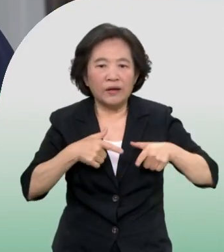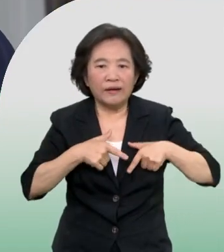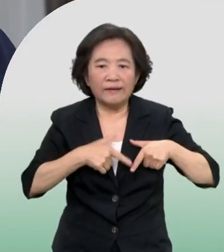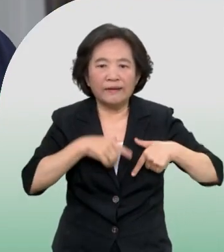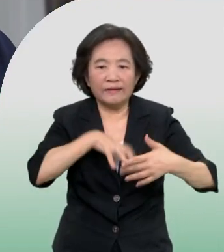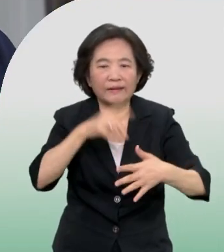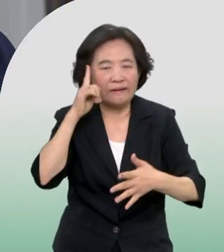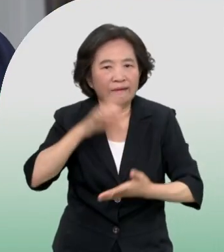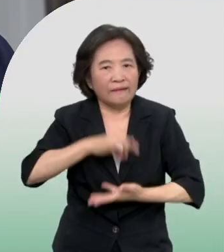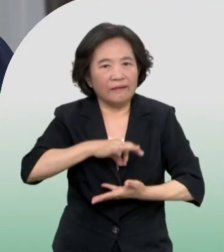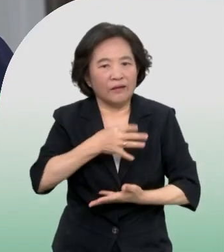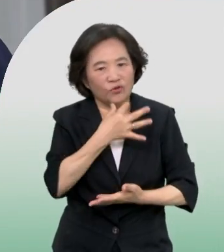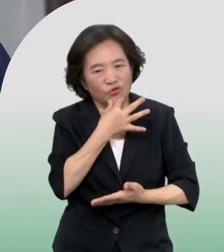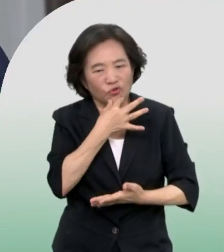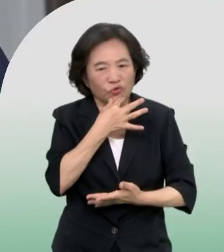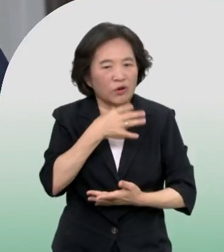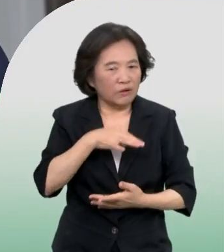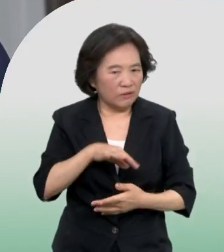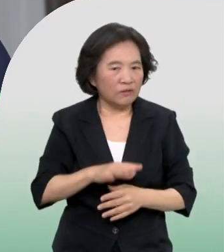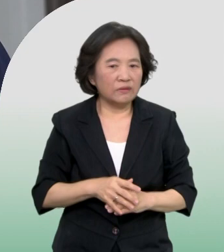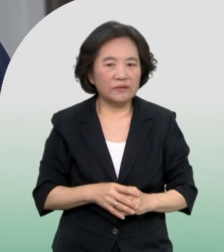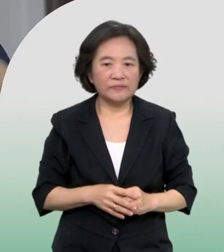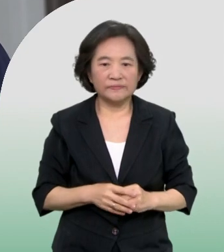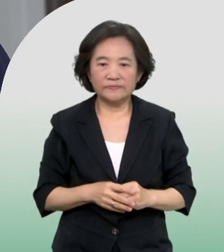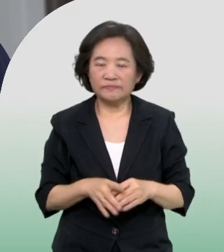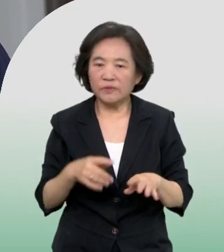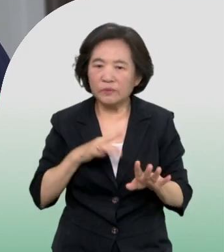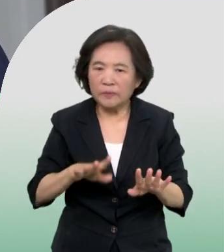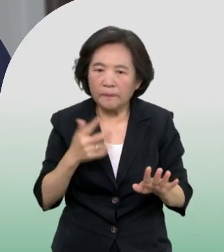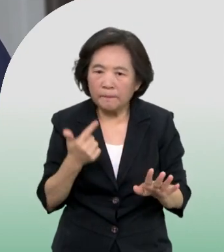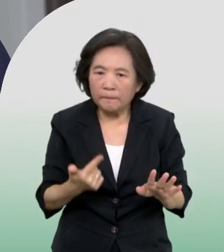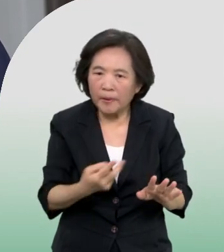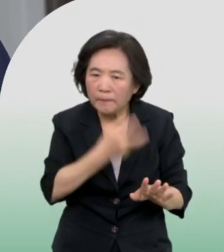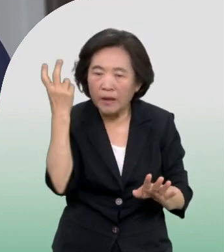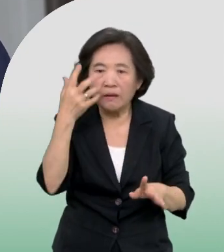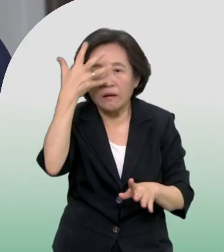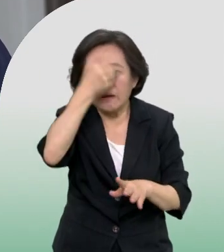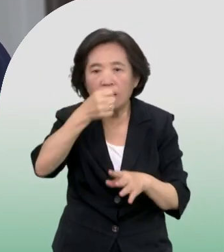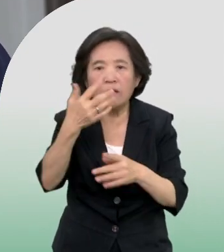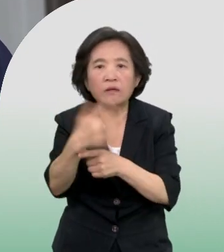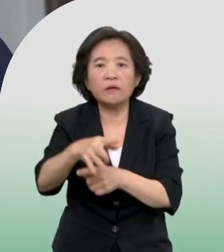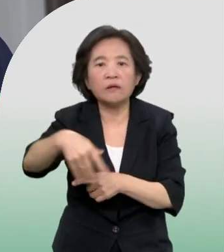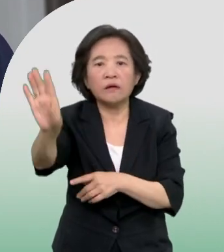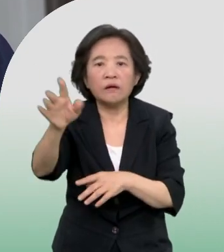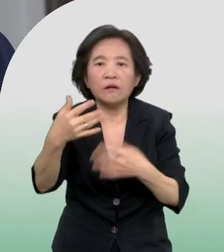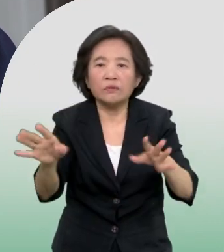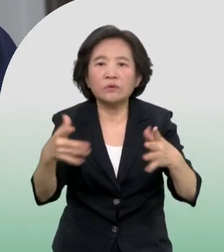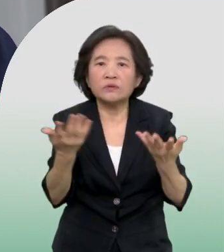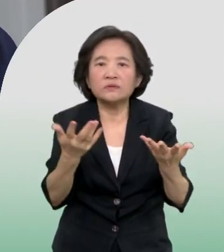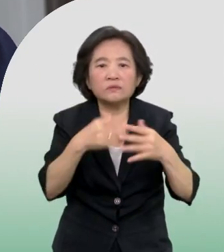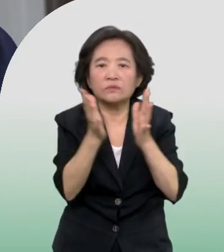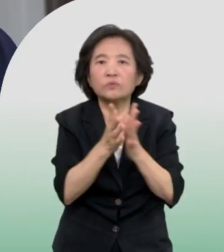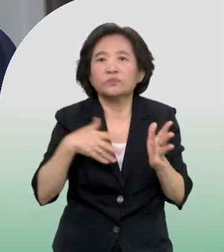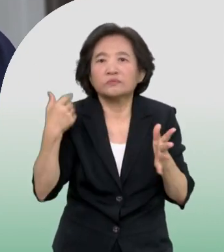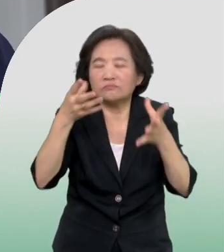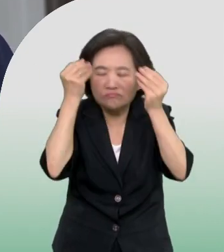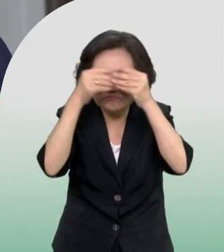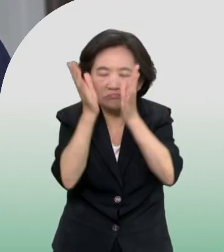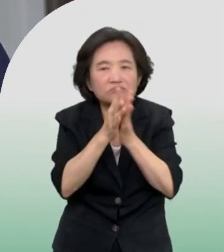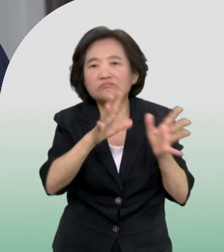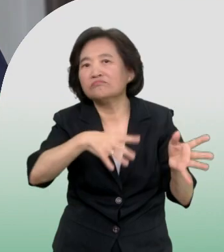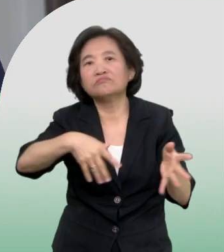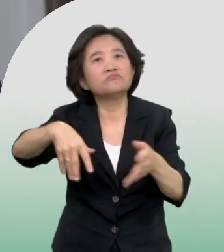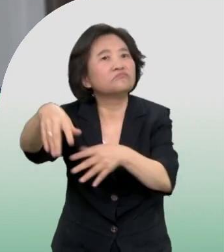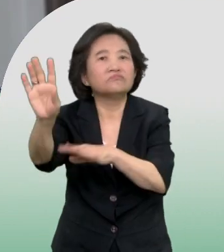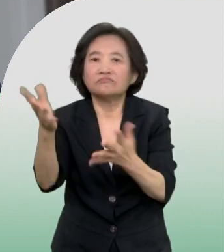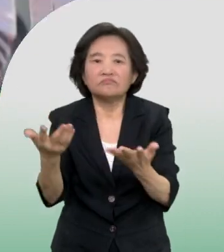的担心，也很害怕的。就是，我们会发现到这个祈祷走了，等于很多的东西，很多的资料资源的